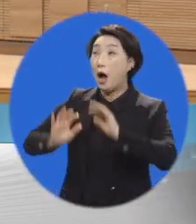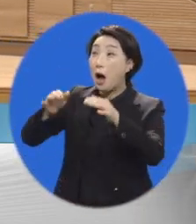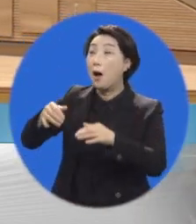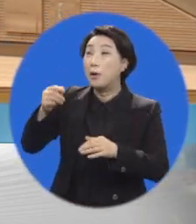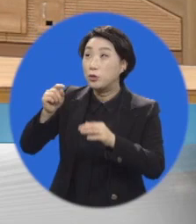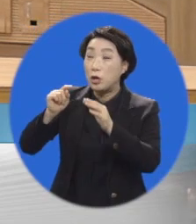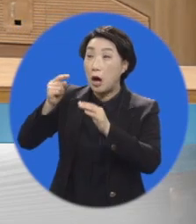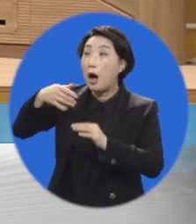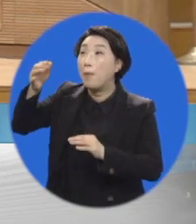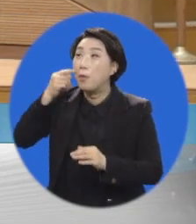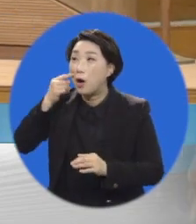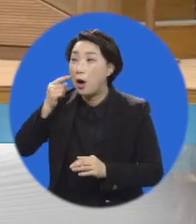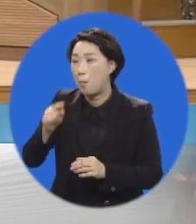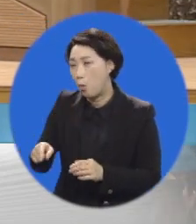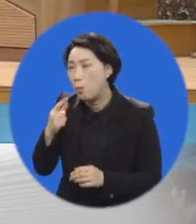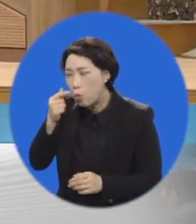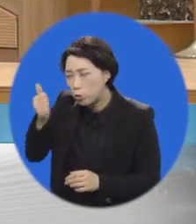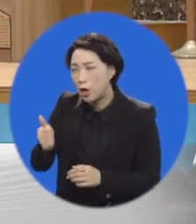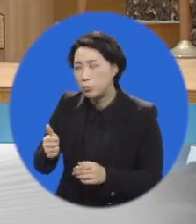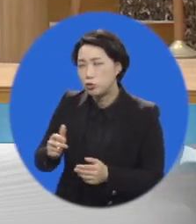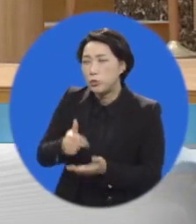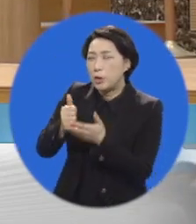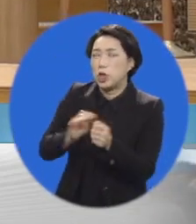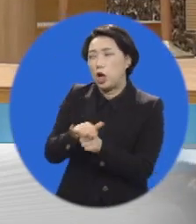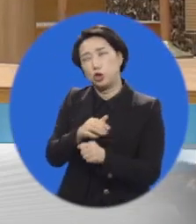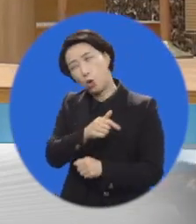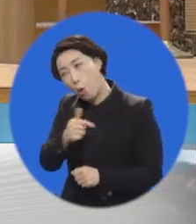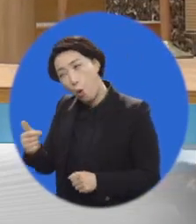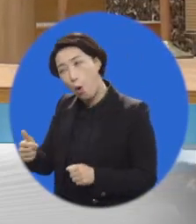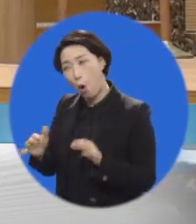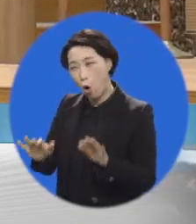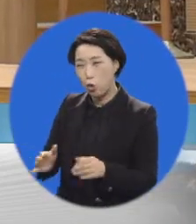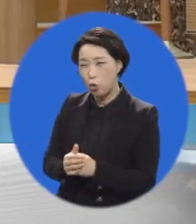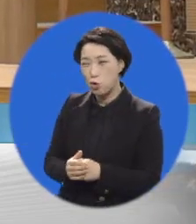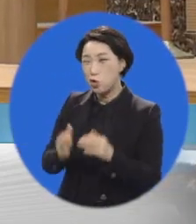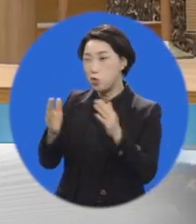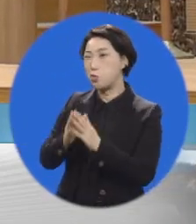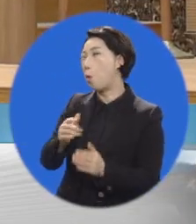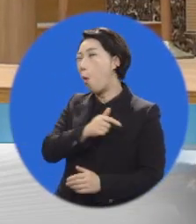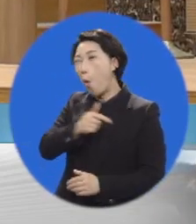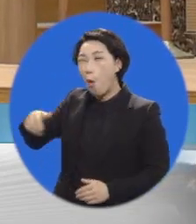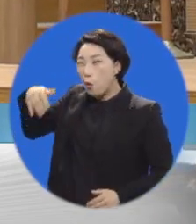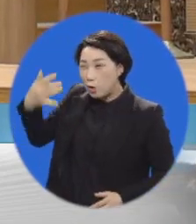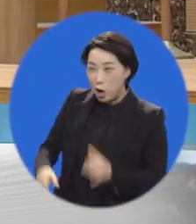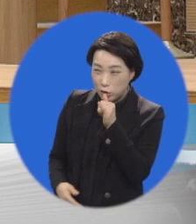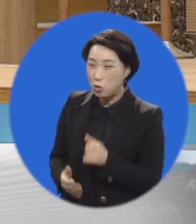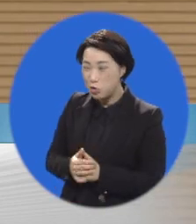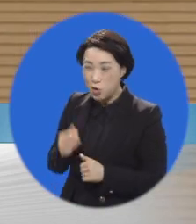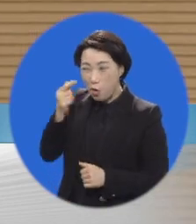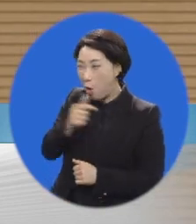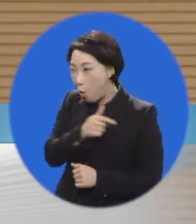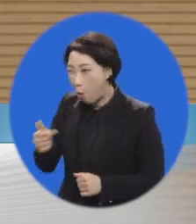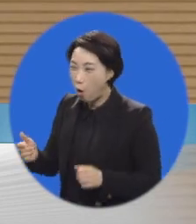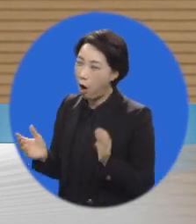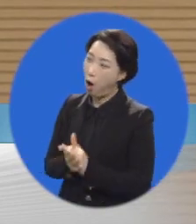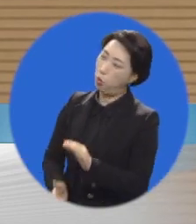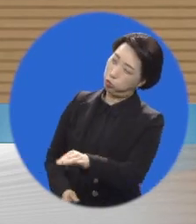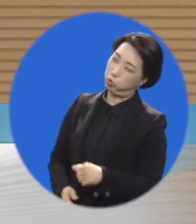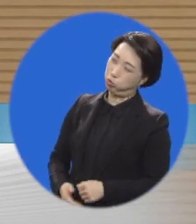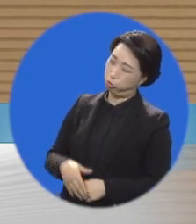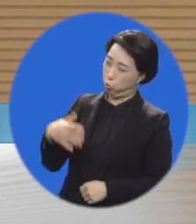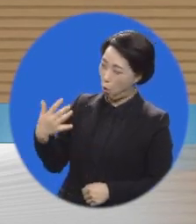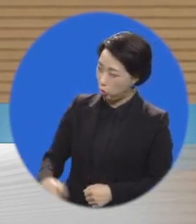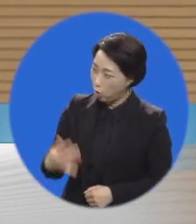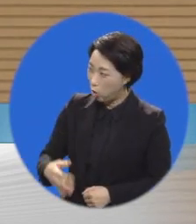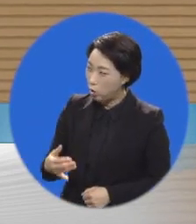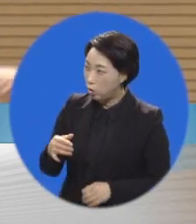어마어마하게 주님이 사랑합니다. 그리고 막 어마어마한 집도 있고 어마어마한 영광도 있고 대단해요.